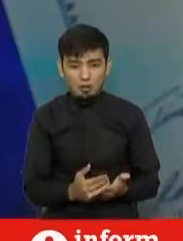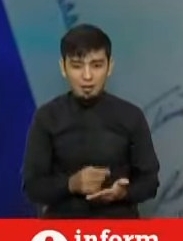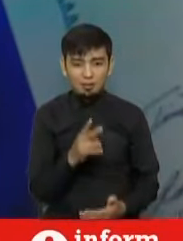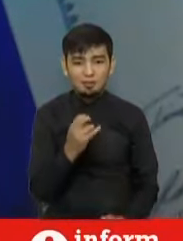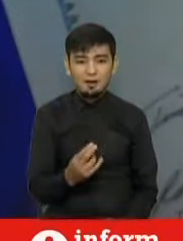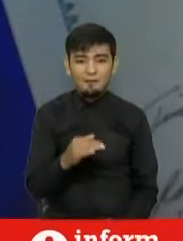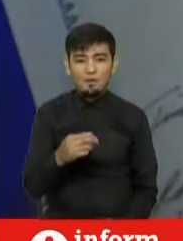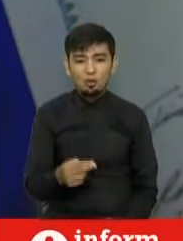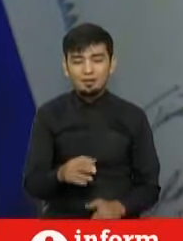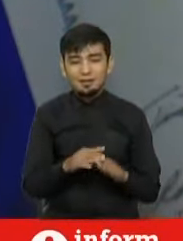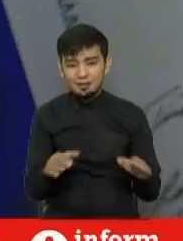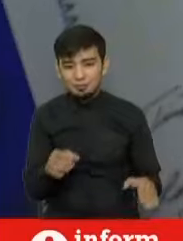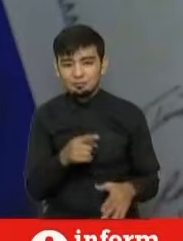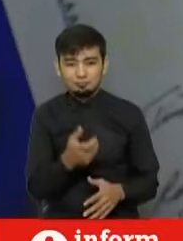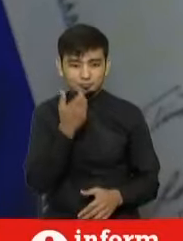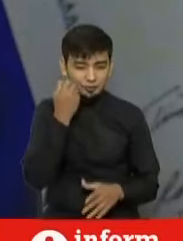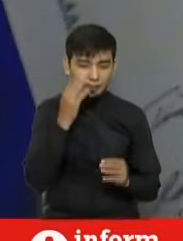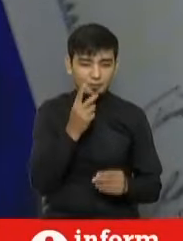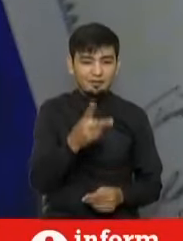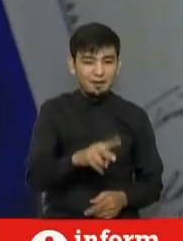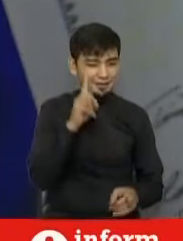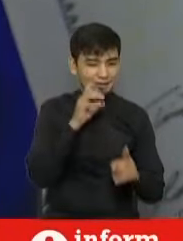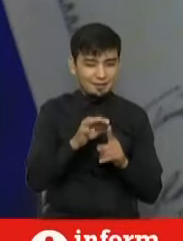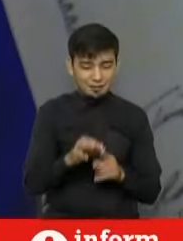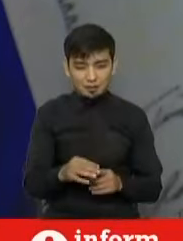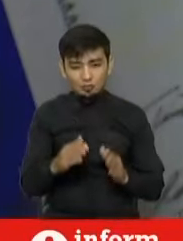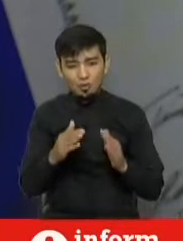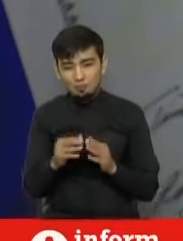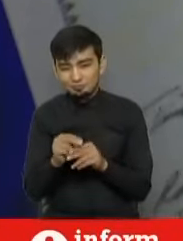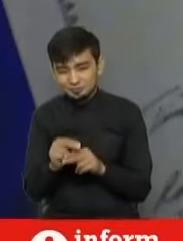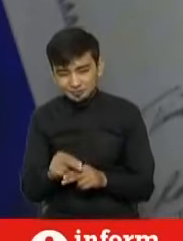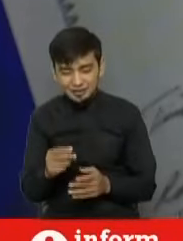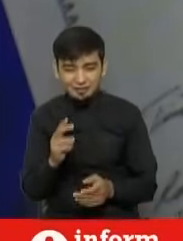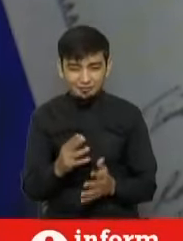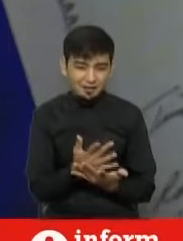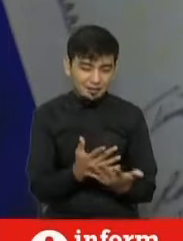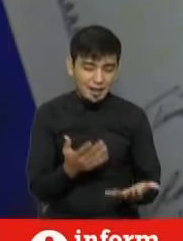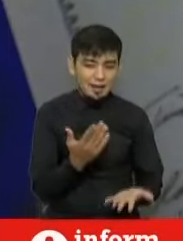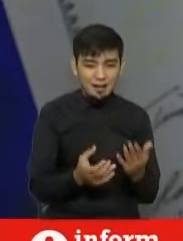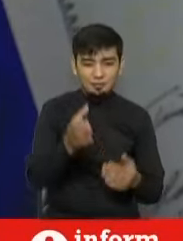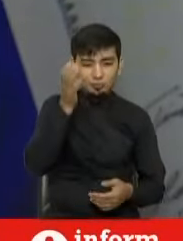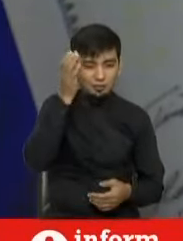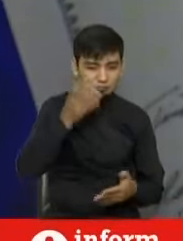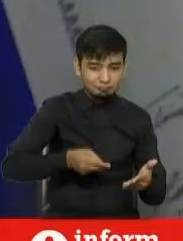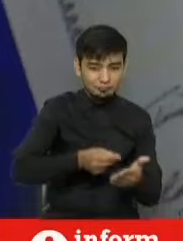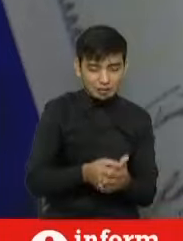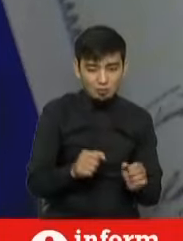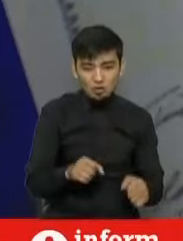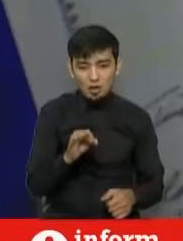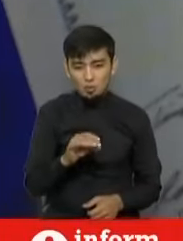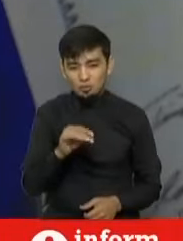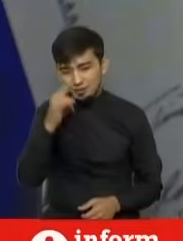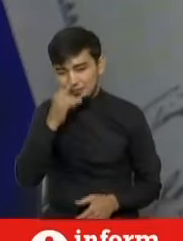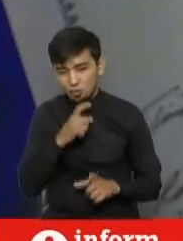детям». Использовать их можно только на две цели – улучшение жилищных условий и на оплату образования. В общей сложности юные